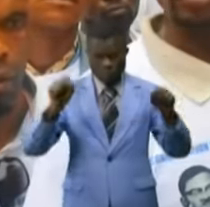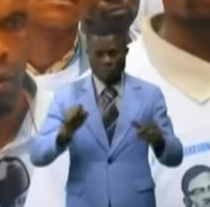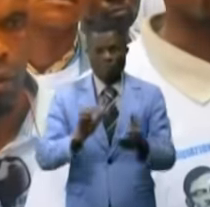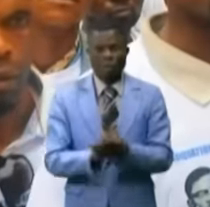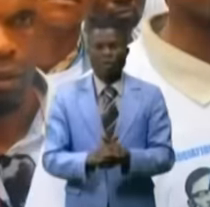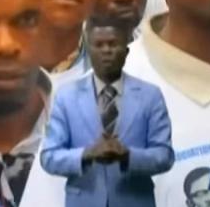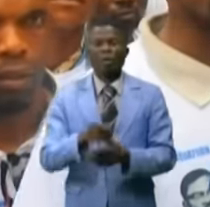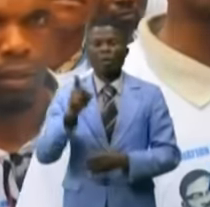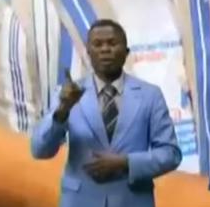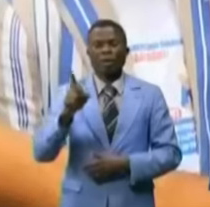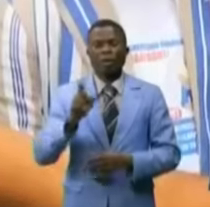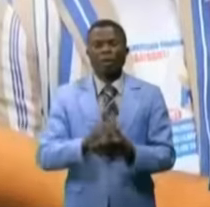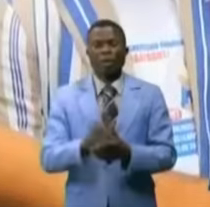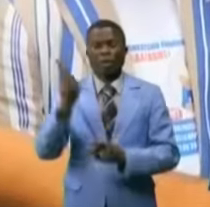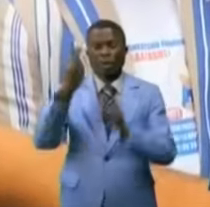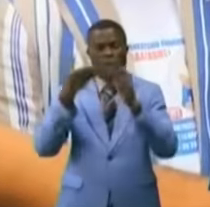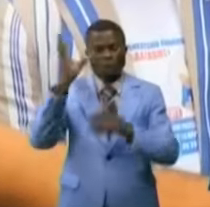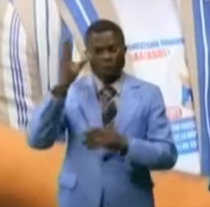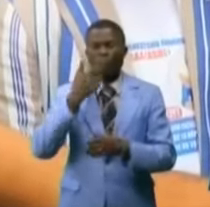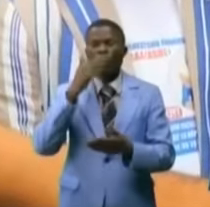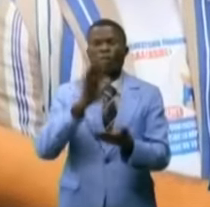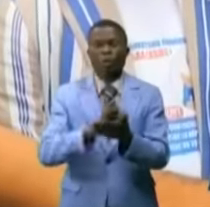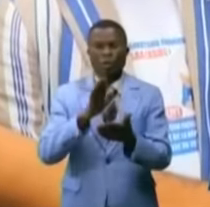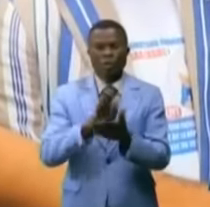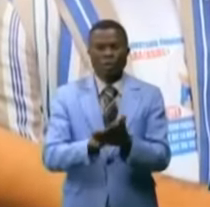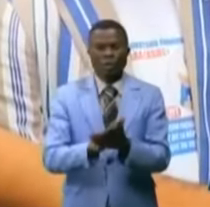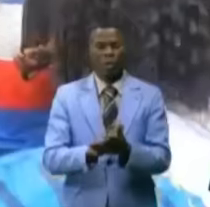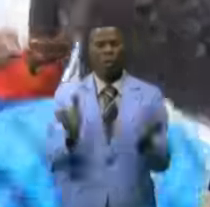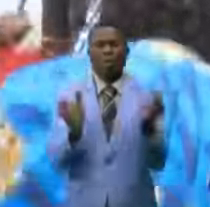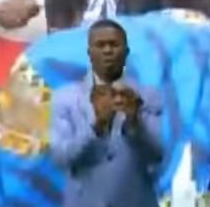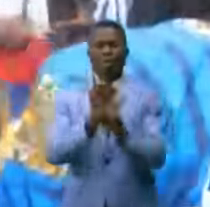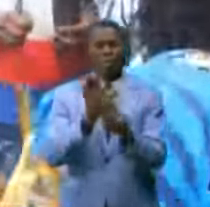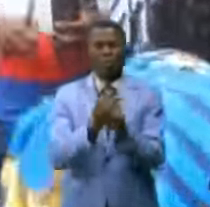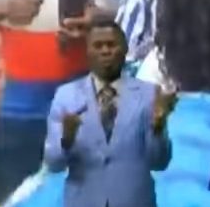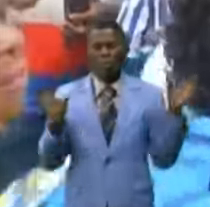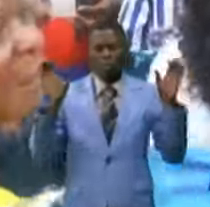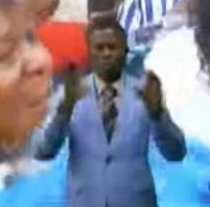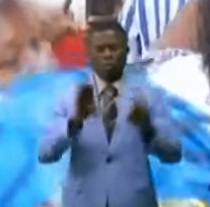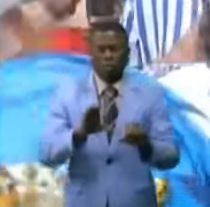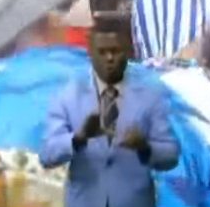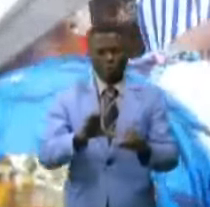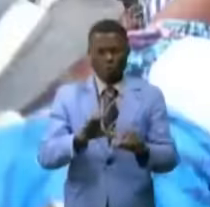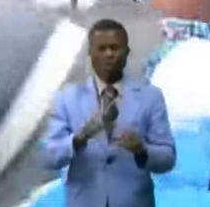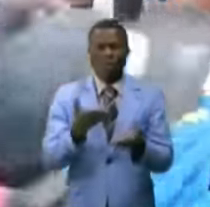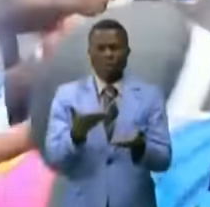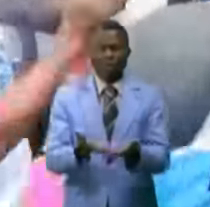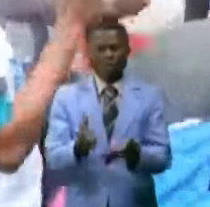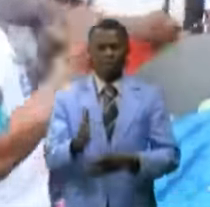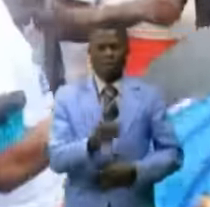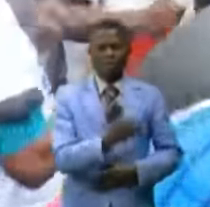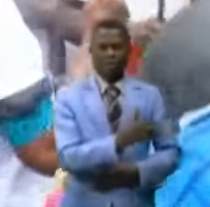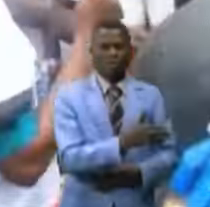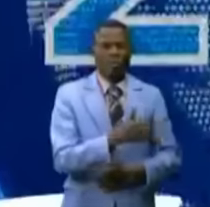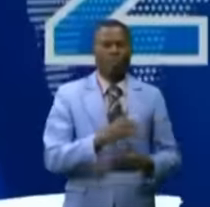coteau. Onakutula se félicite de cette mobilisation sans pareil au rythme de la musique